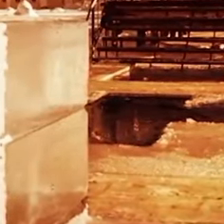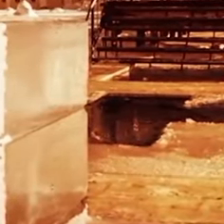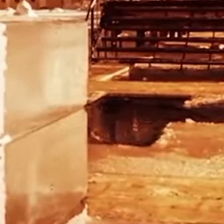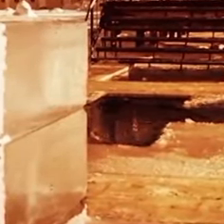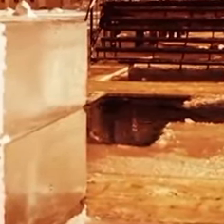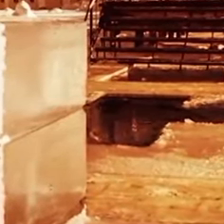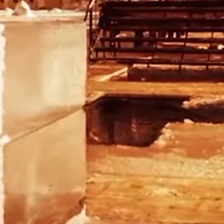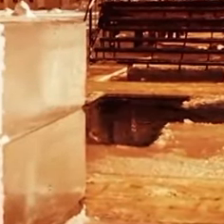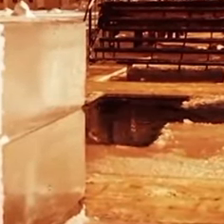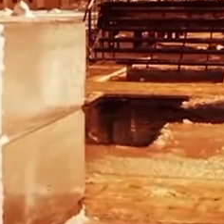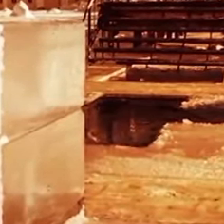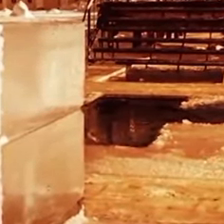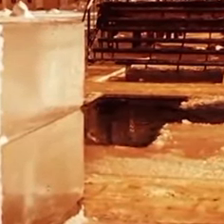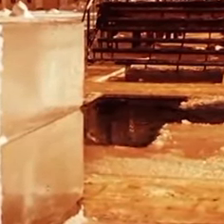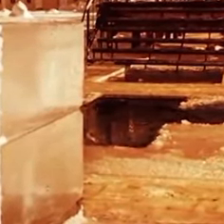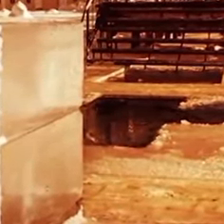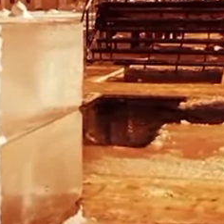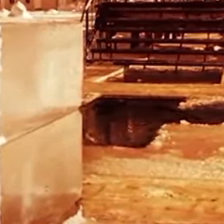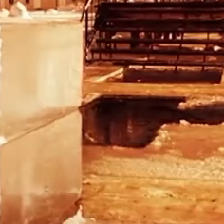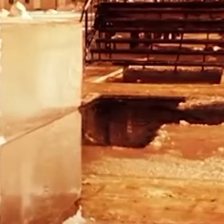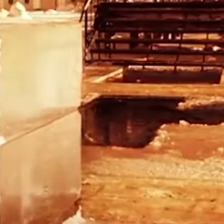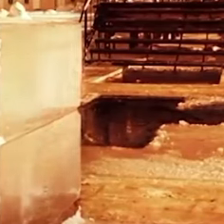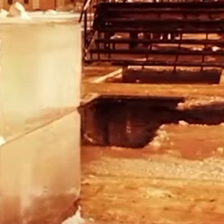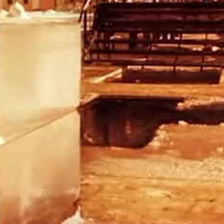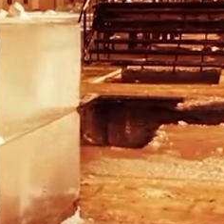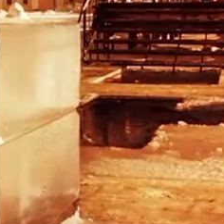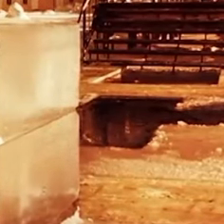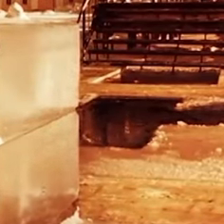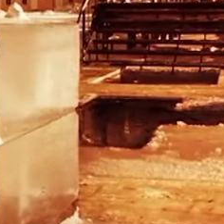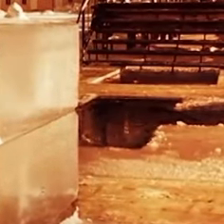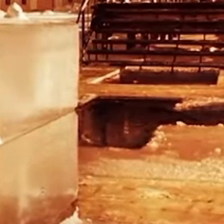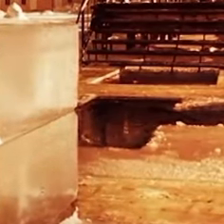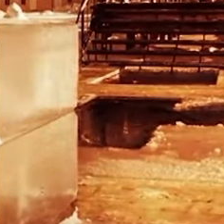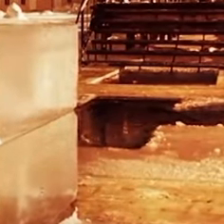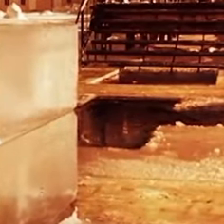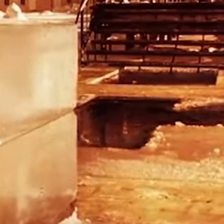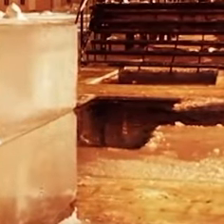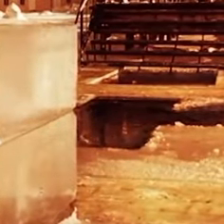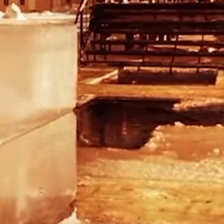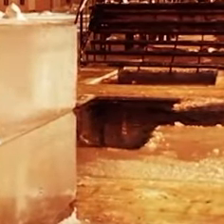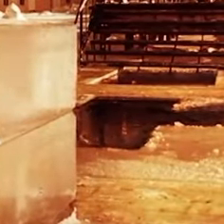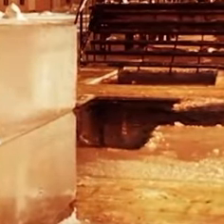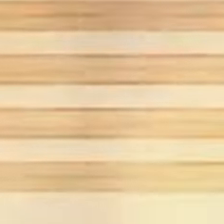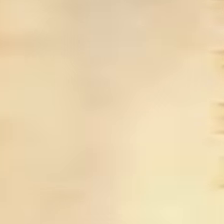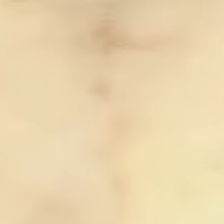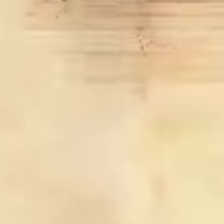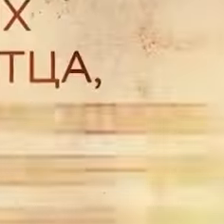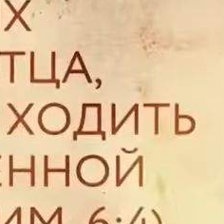греховной, и, вновь рождаясь, облекается в благодать Божию для жизни святой по